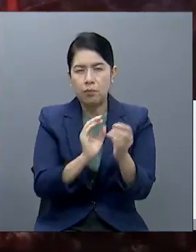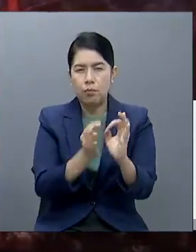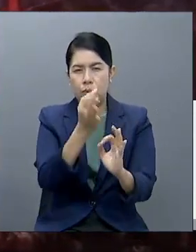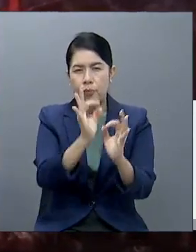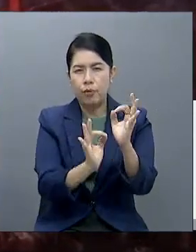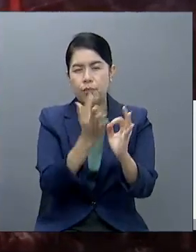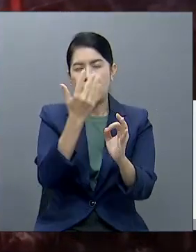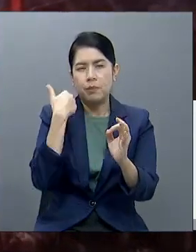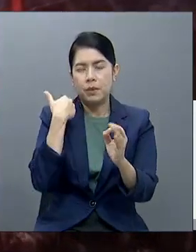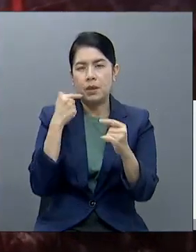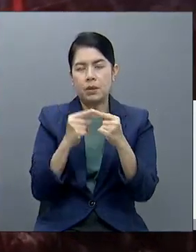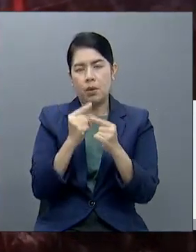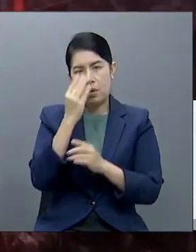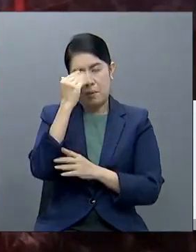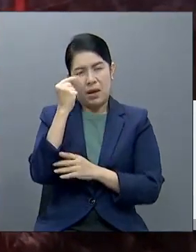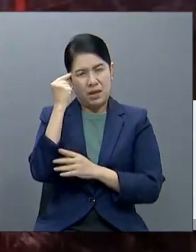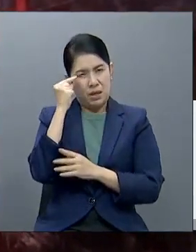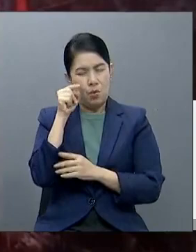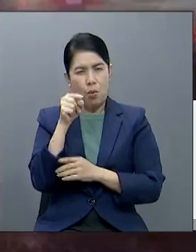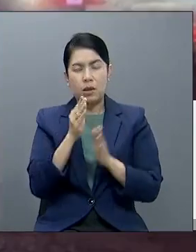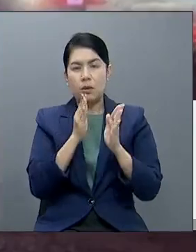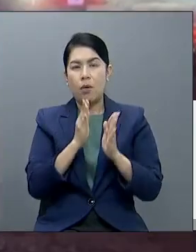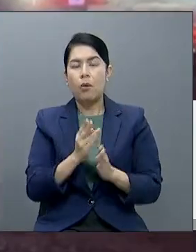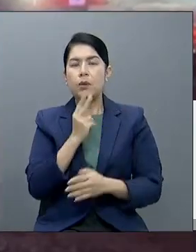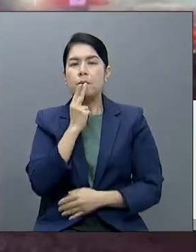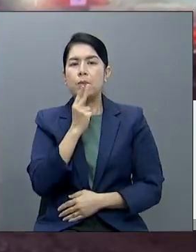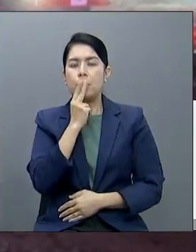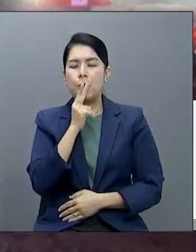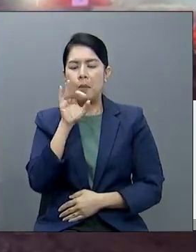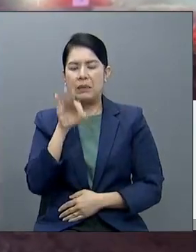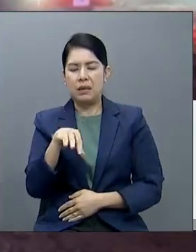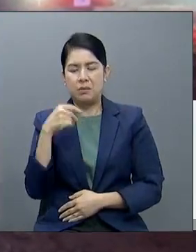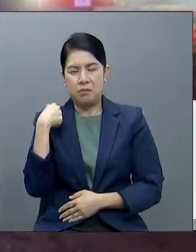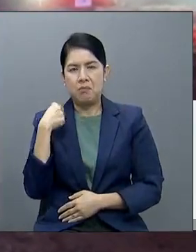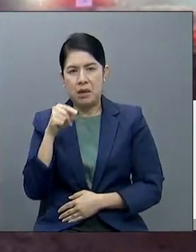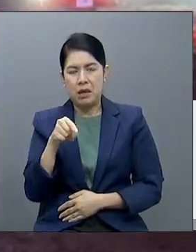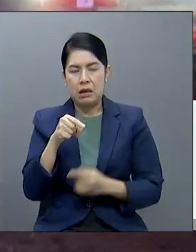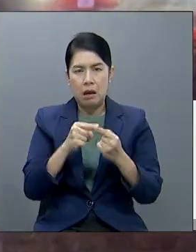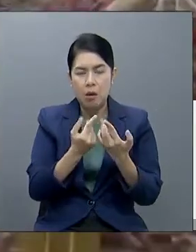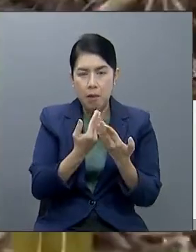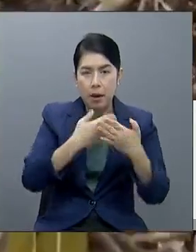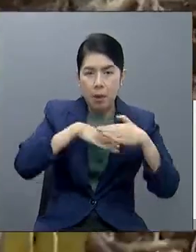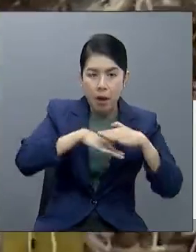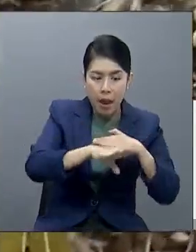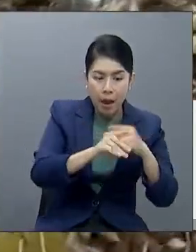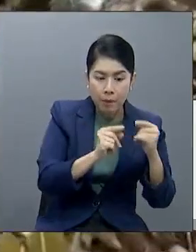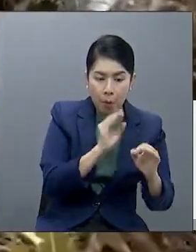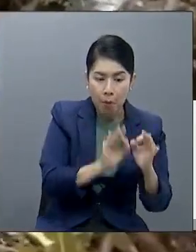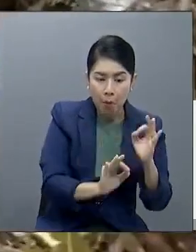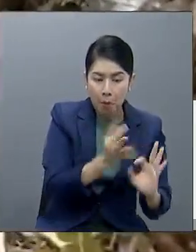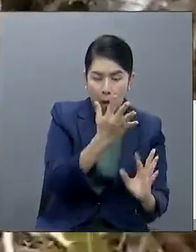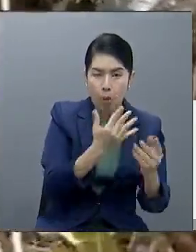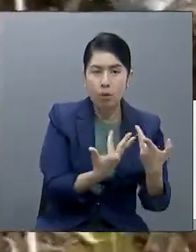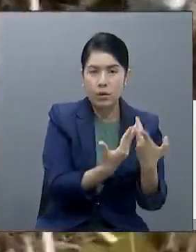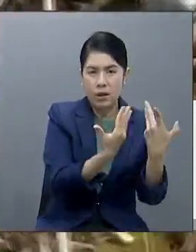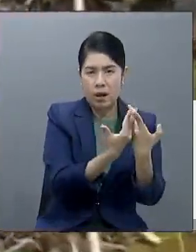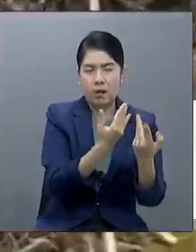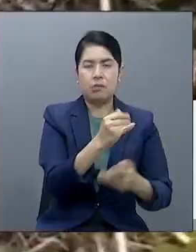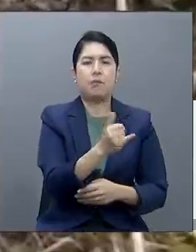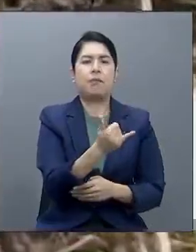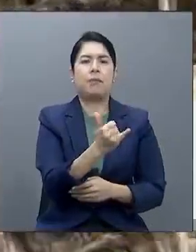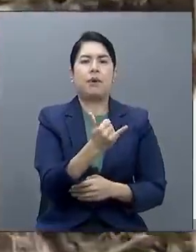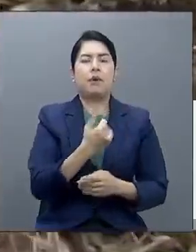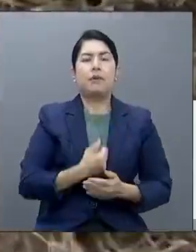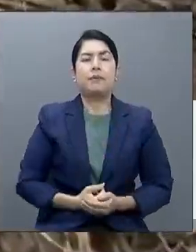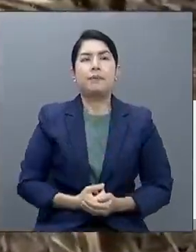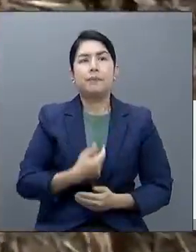ตุคาดว่ามาจากคนทิ้งก้นบุหรี่หรือว่าการลักลอบเผาเศษวัชพืชส่วนที่แม่ฮ่องสอนนอกจากไฟป่